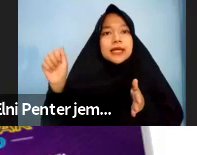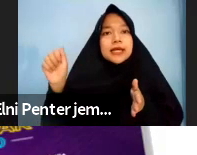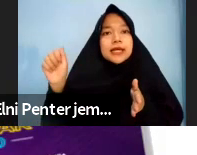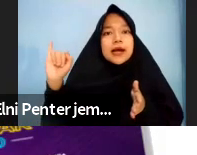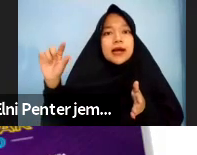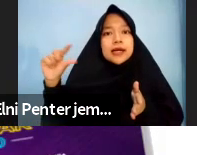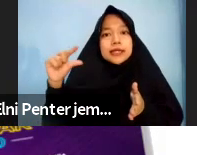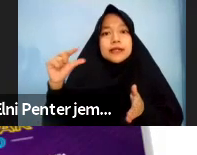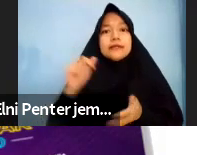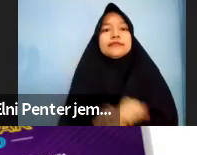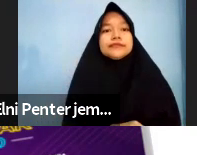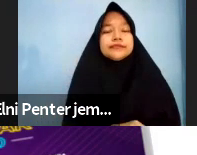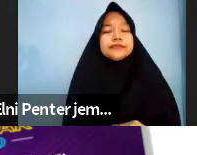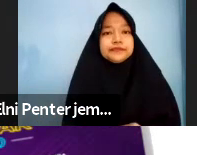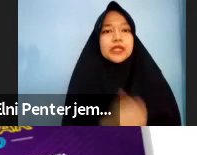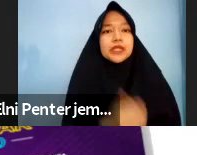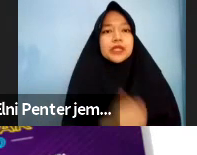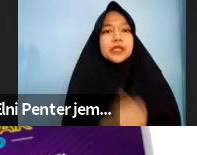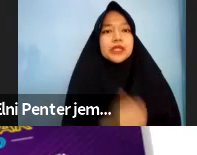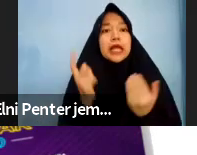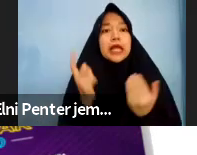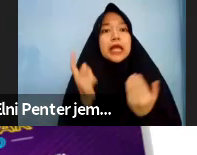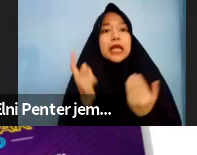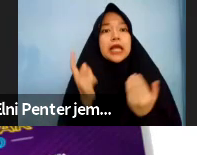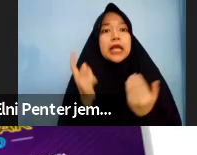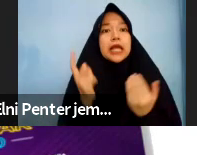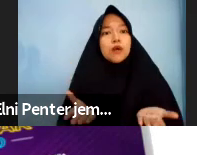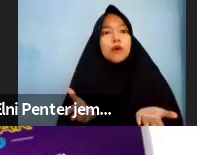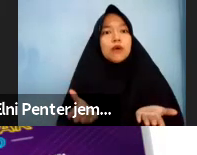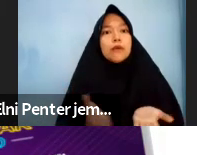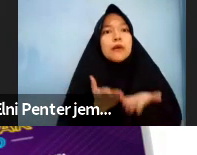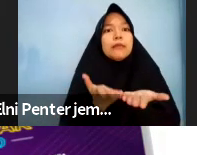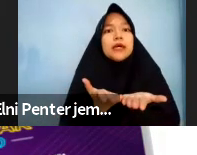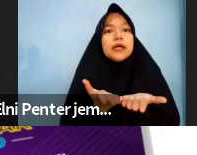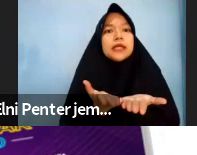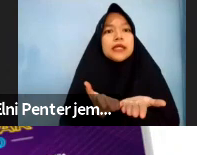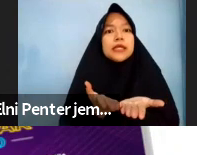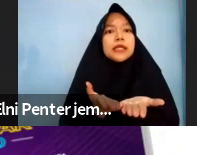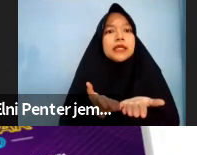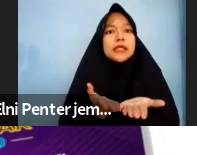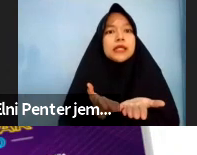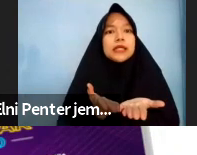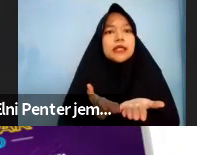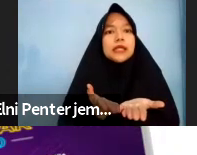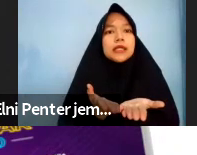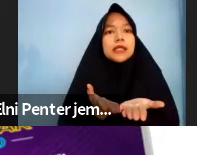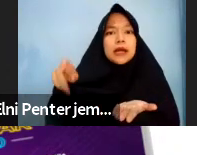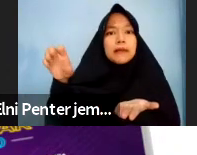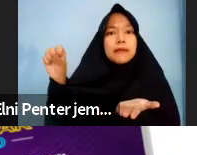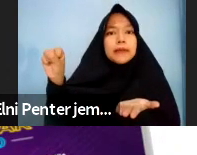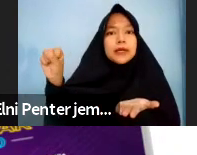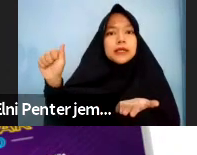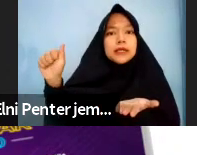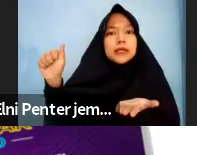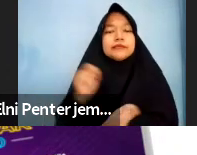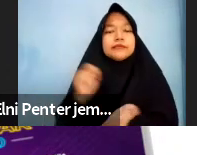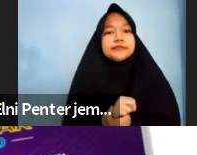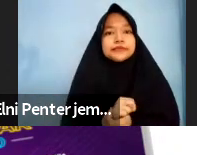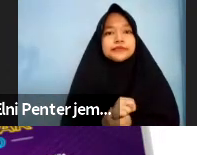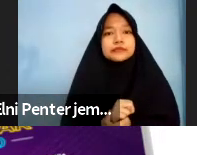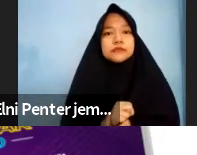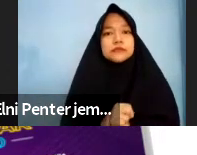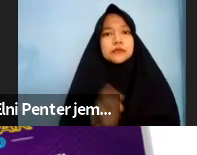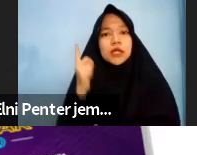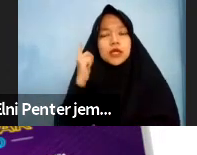saya hanya ingin berbagi sedikit ini ini karena saya yakin kalau ada bahasa isyarat Berarti ada temen-temen yang